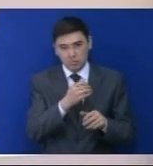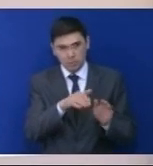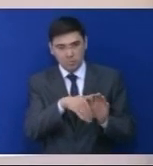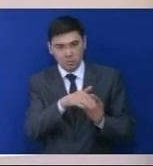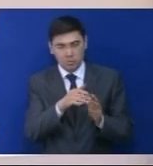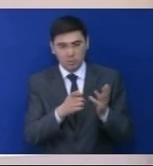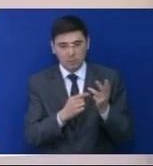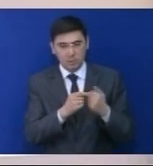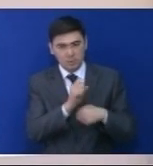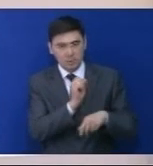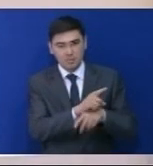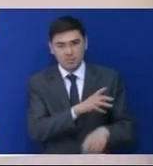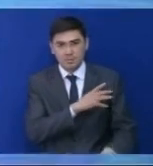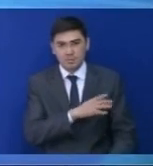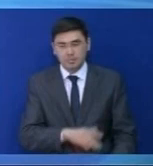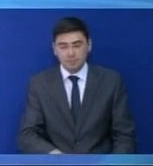бірқатар нақты тапсырма берді.